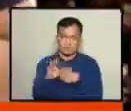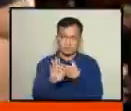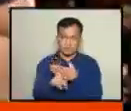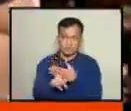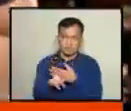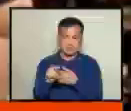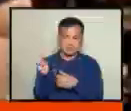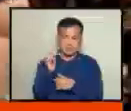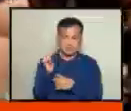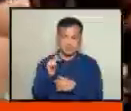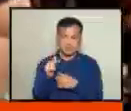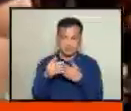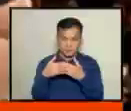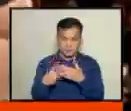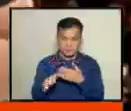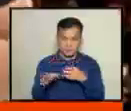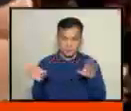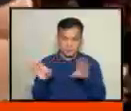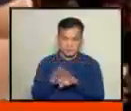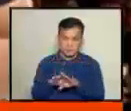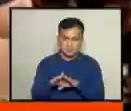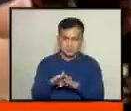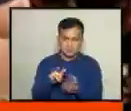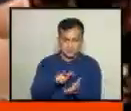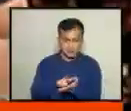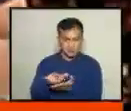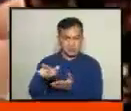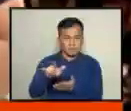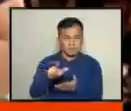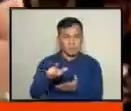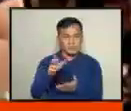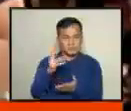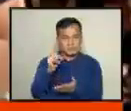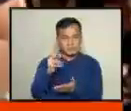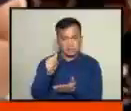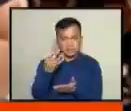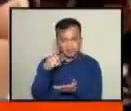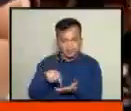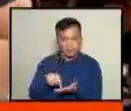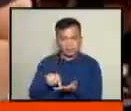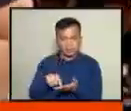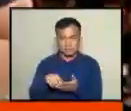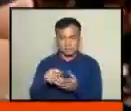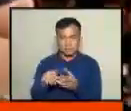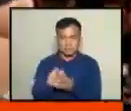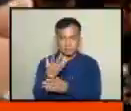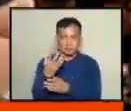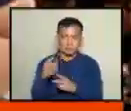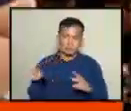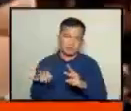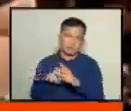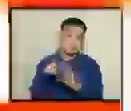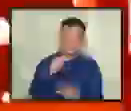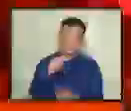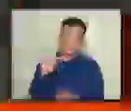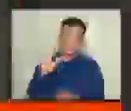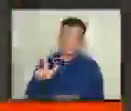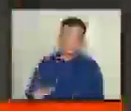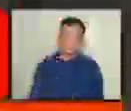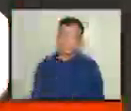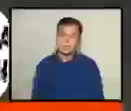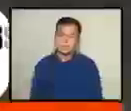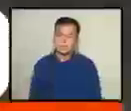mga flights matapos nga ipasara yung runway ng Naiya bunsod ng pag-aalboroto ng Bulkang Taal.